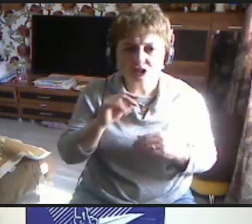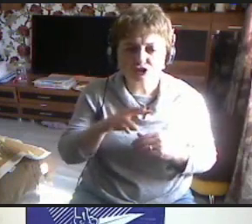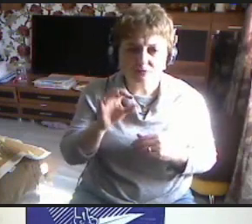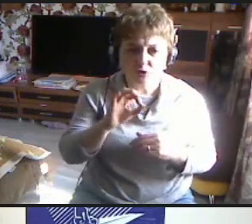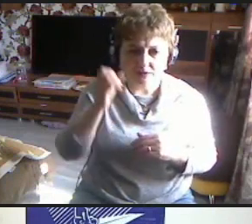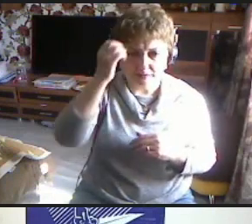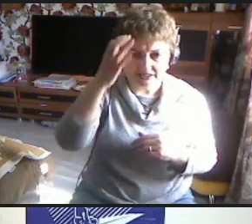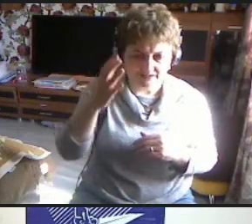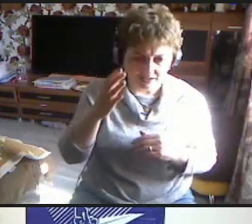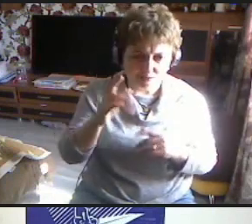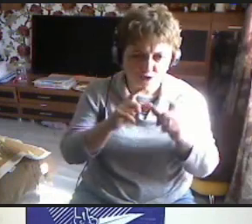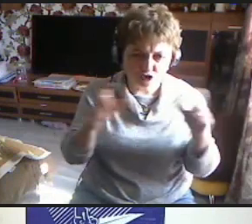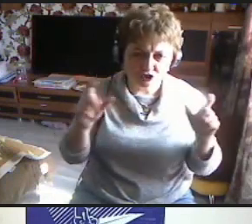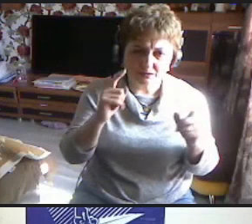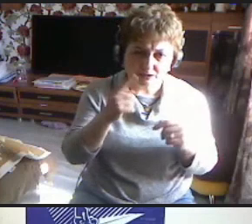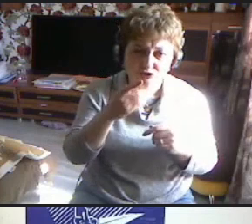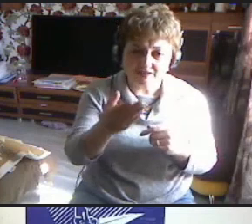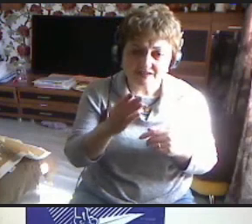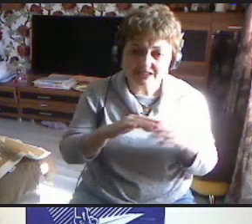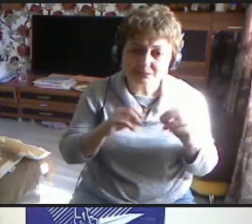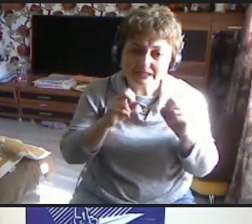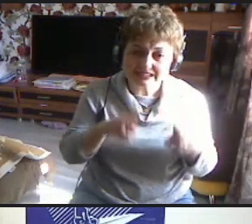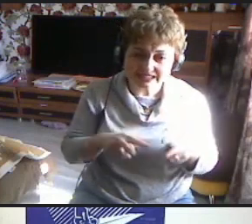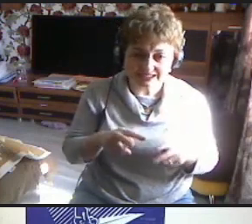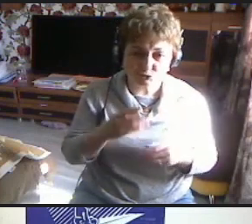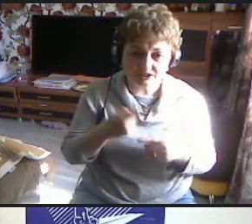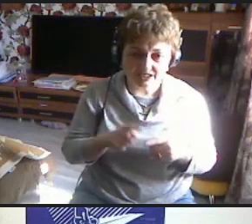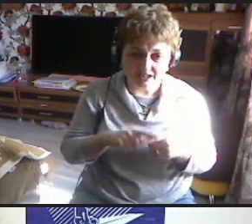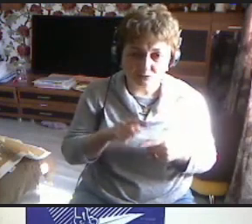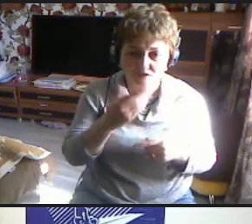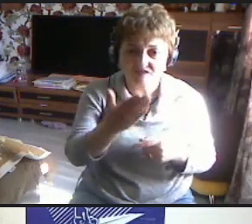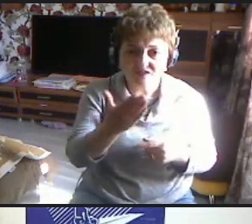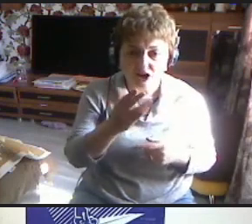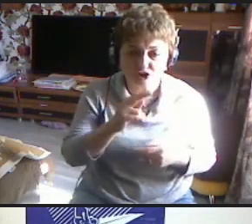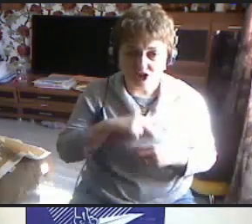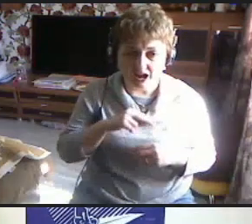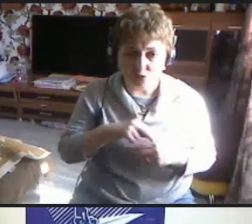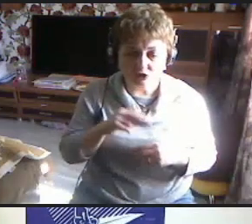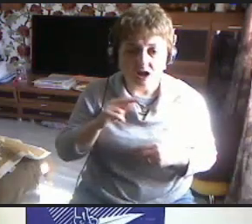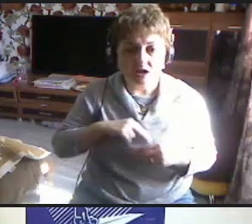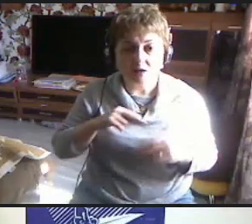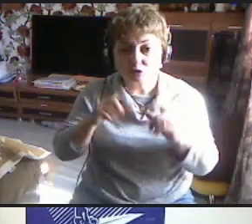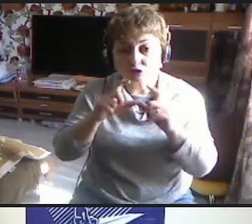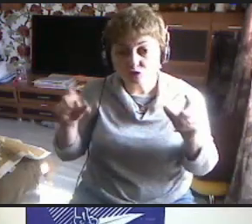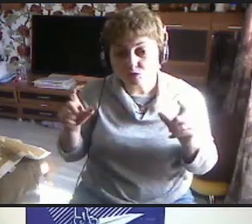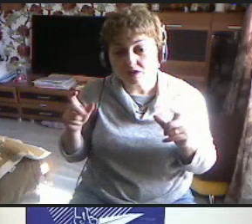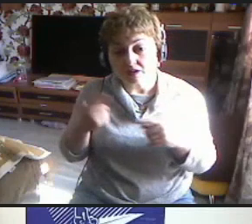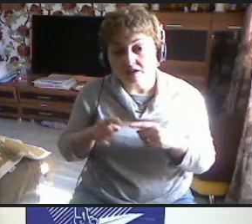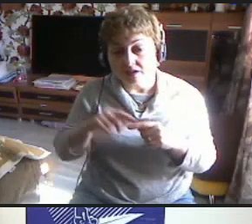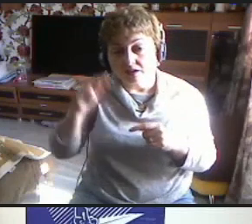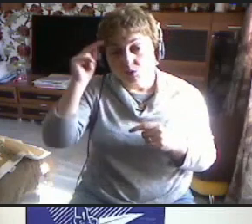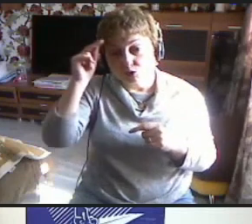потому что вы на этом специализируетесь, это как бы ваша работа. А работа школ все-таки как бы учить, развивать, и